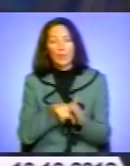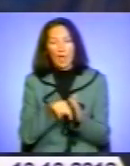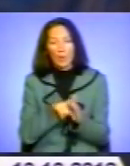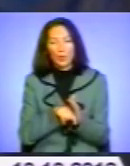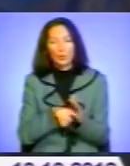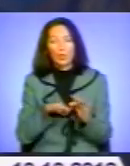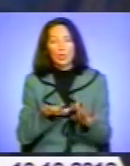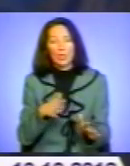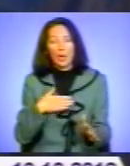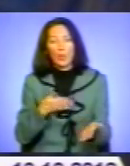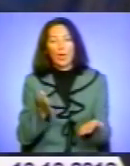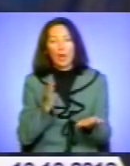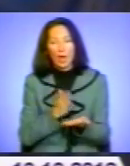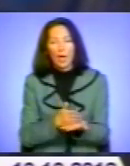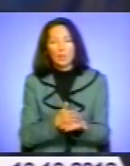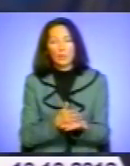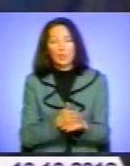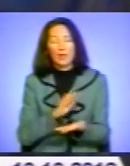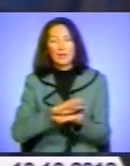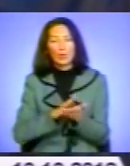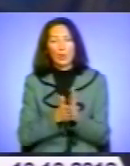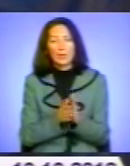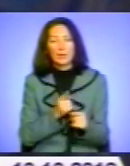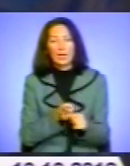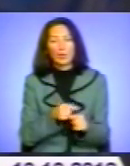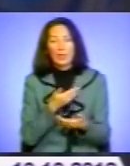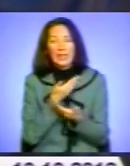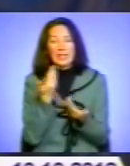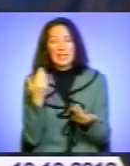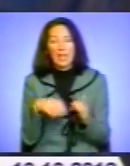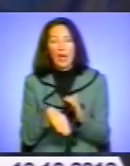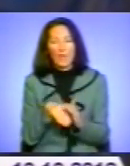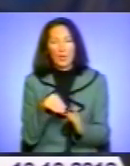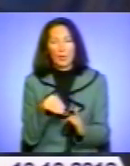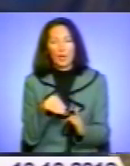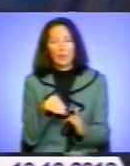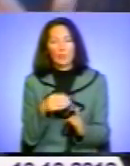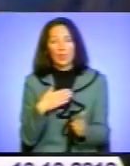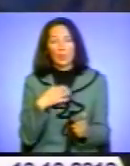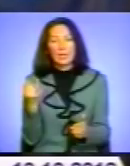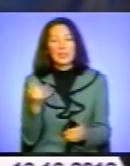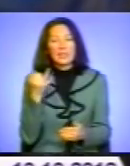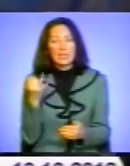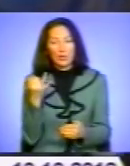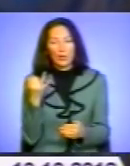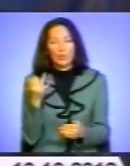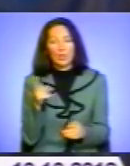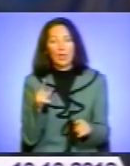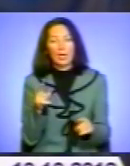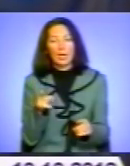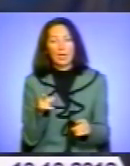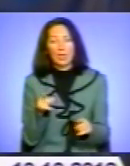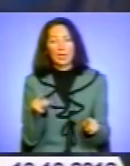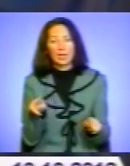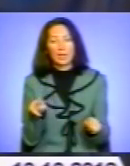мы оказываемся в ситуации, в которой нет выбора. Мы заинтересованы